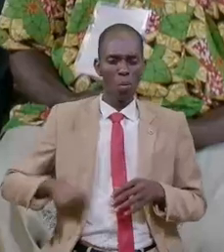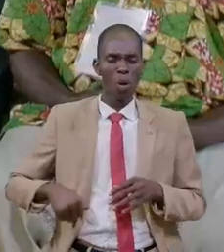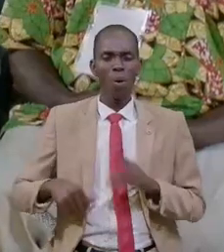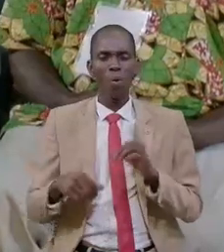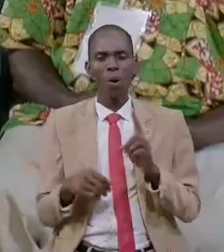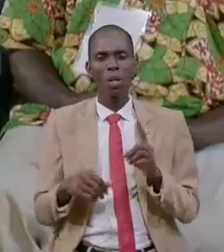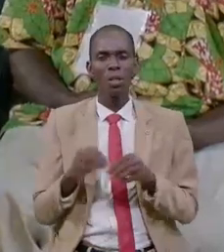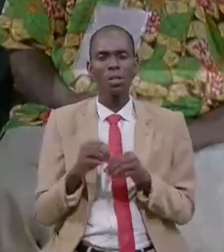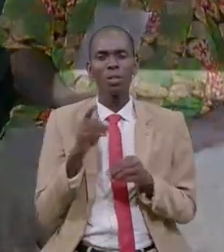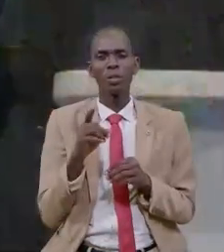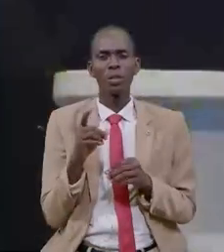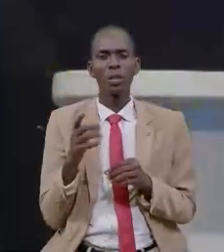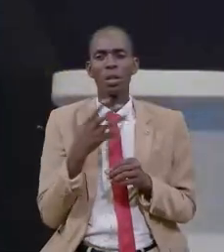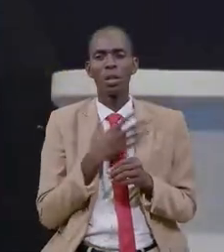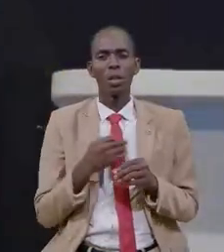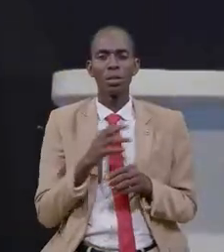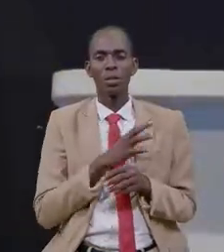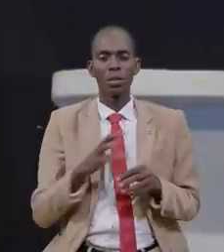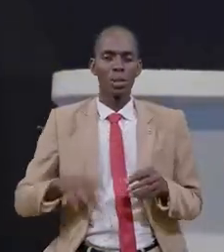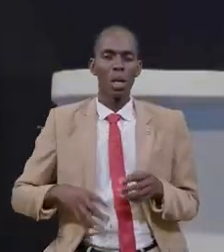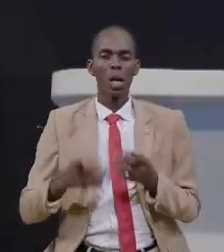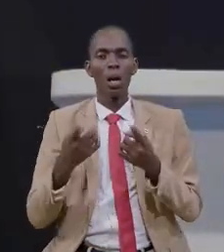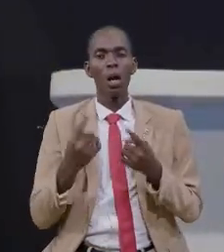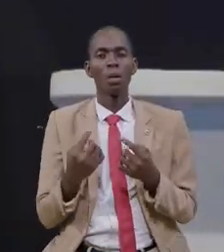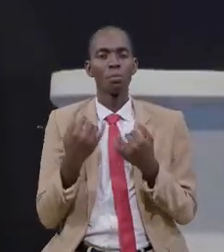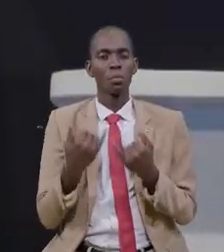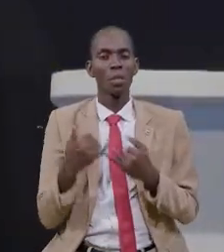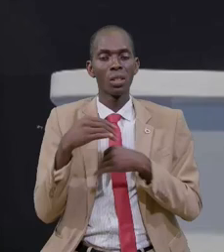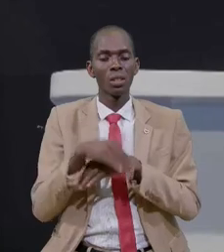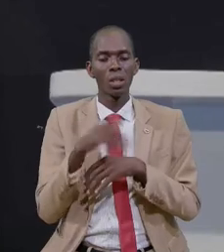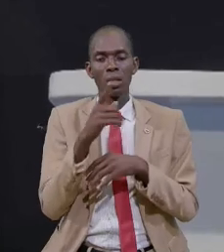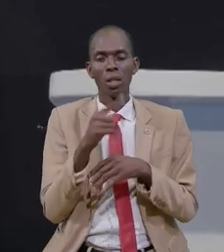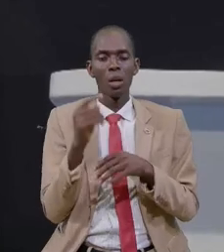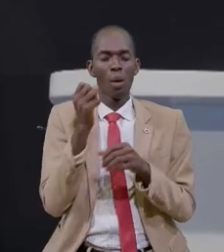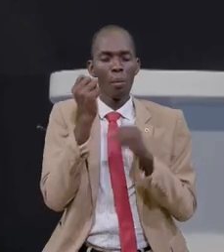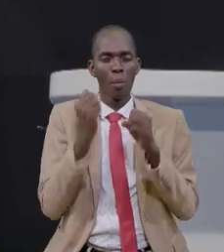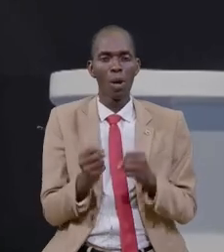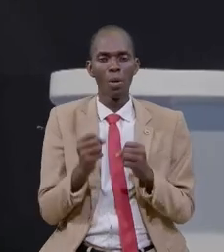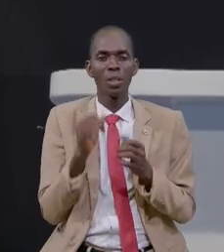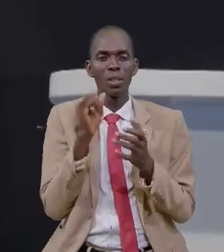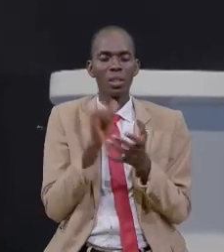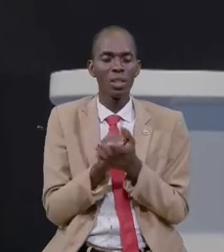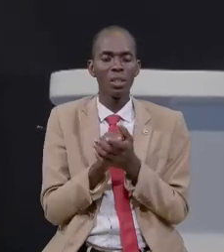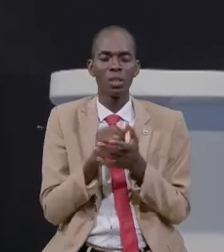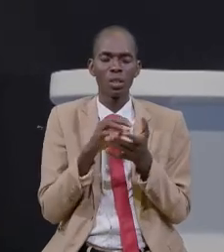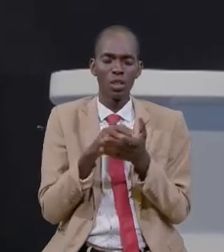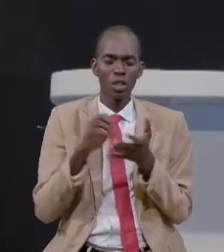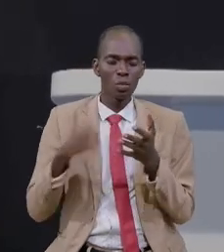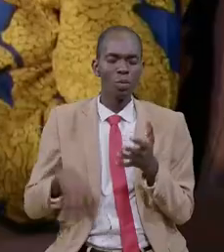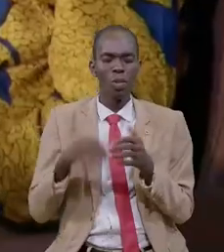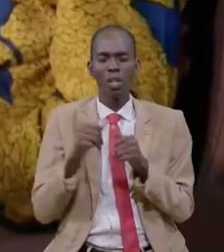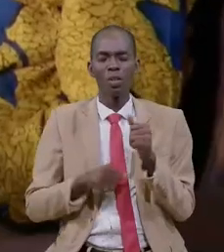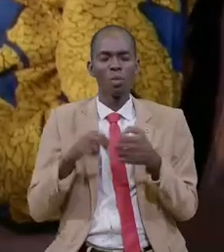Je dis en toi. Christ vient ce soir. La puissance qui va fondre les tumeurs